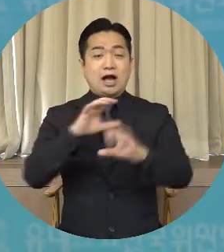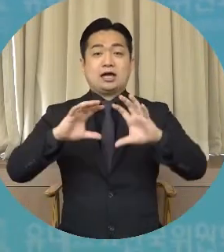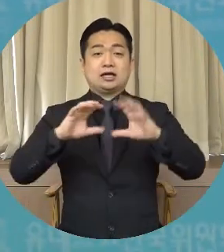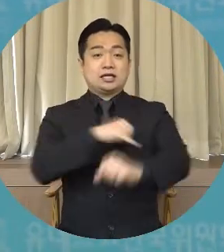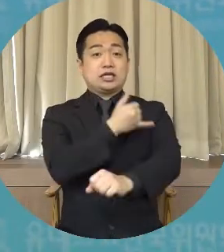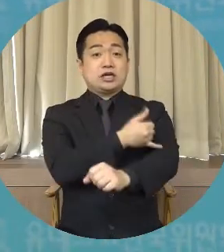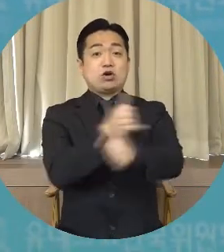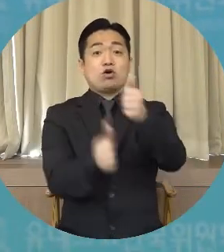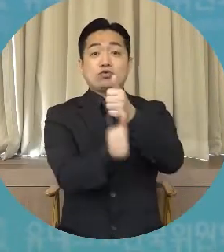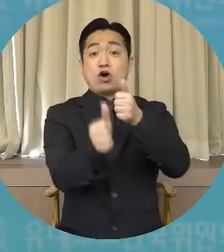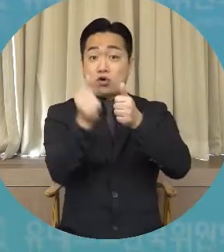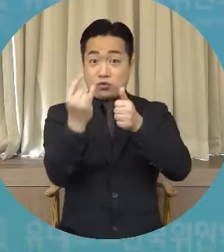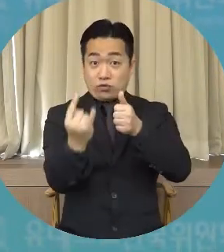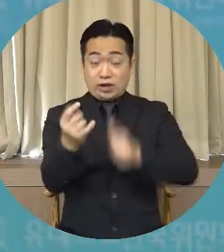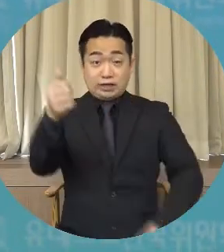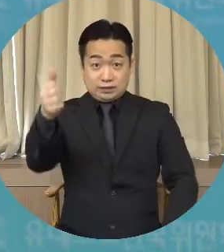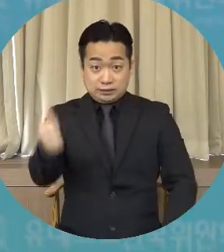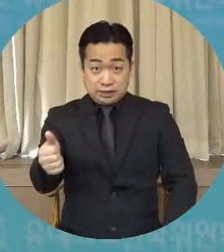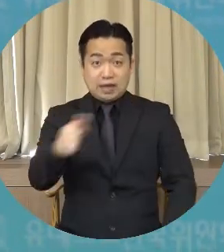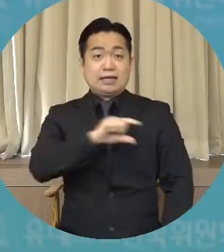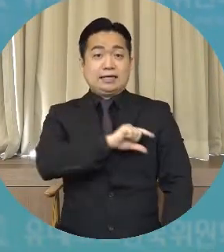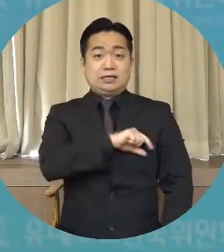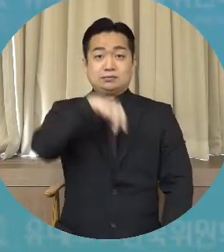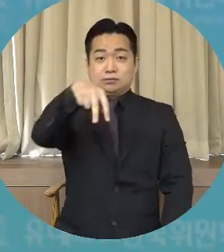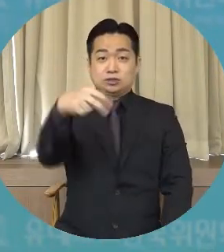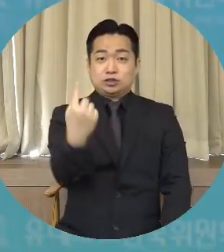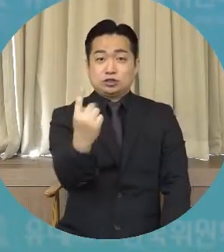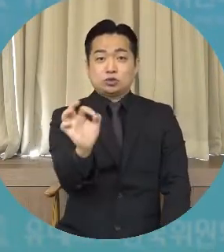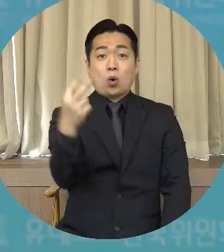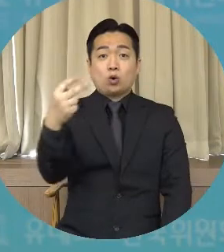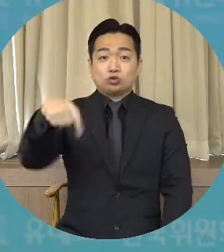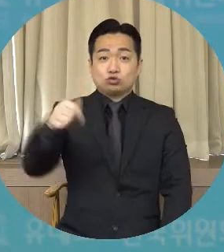국가인권위원회 위원장 송두환입니다.